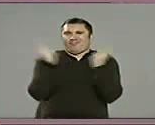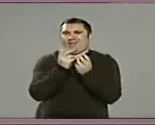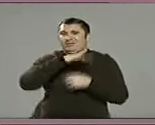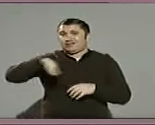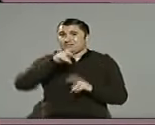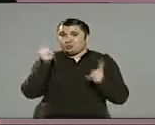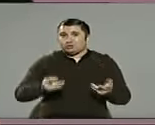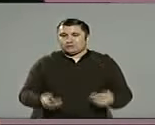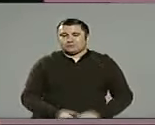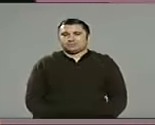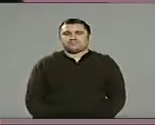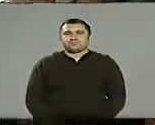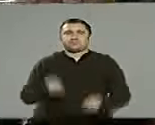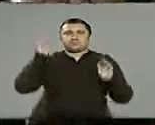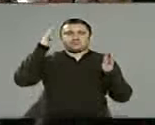Genossen.